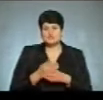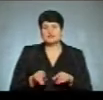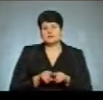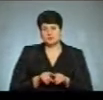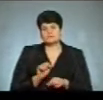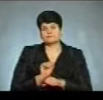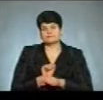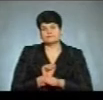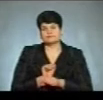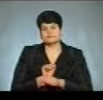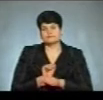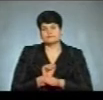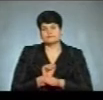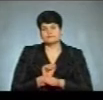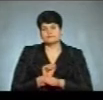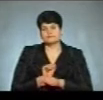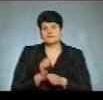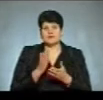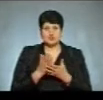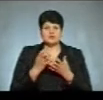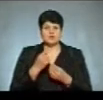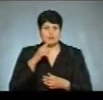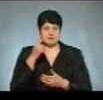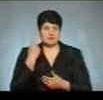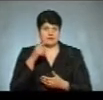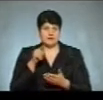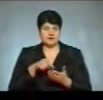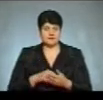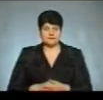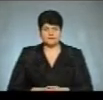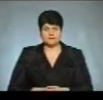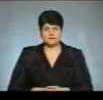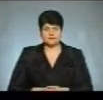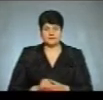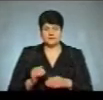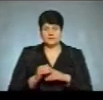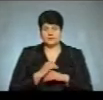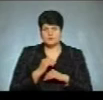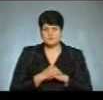припиняється. Мені підказують ще одне запитання. Доброго вечора.